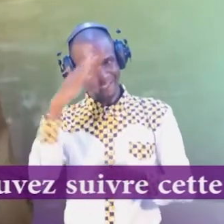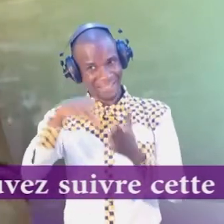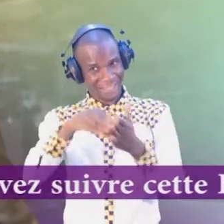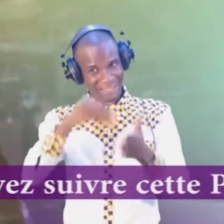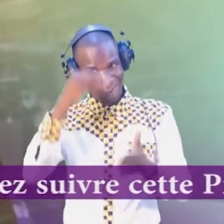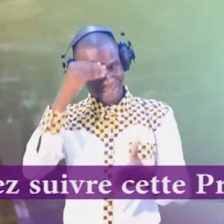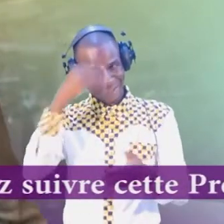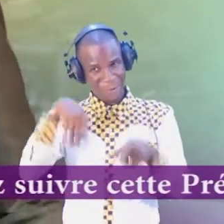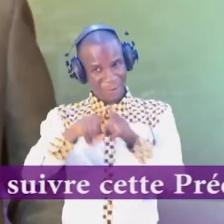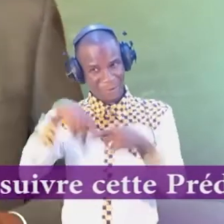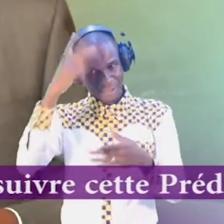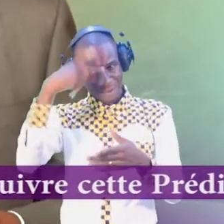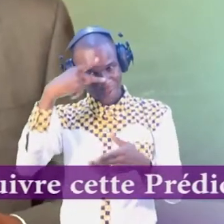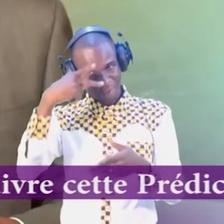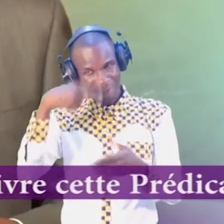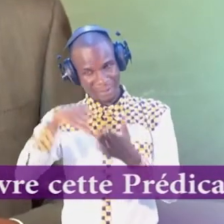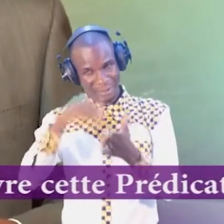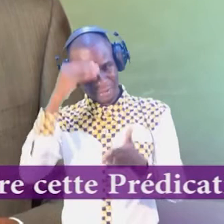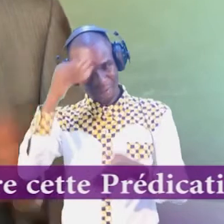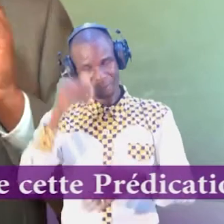na ezaleli na ye